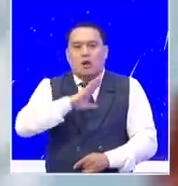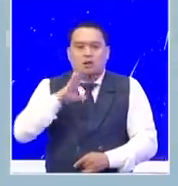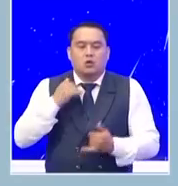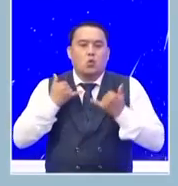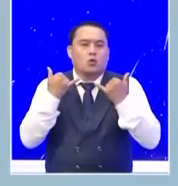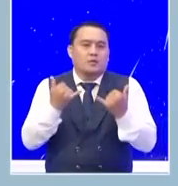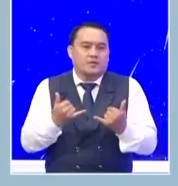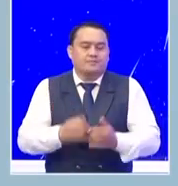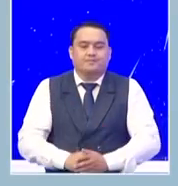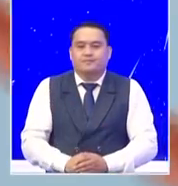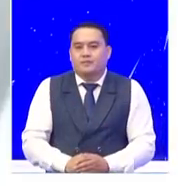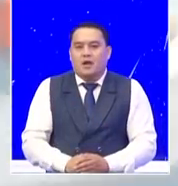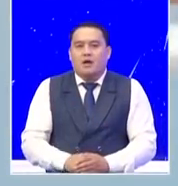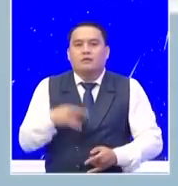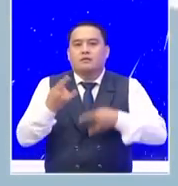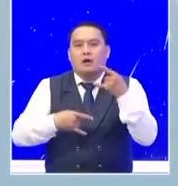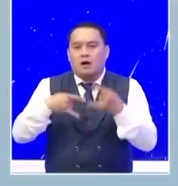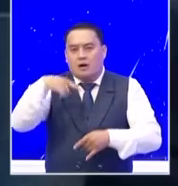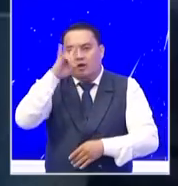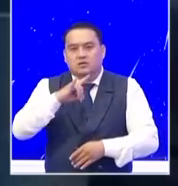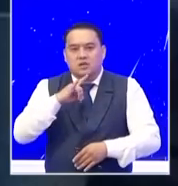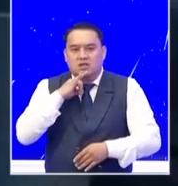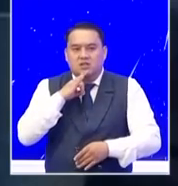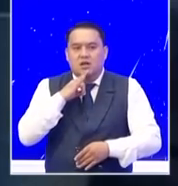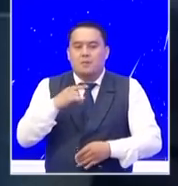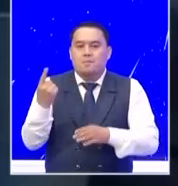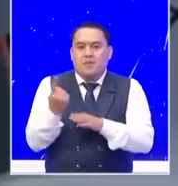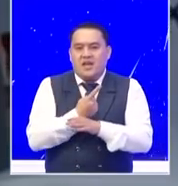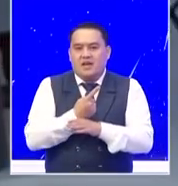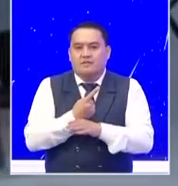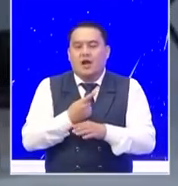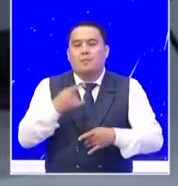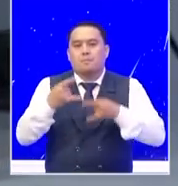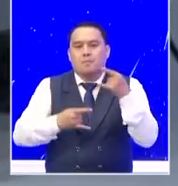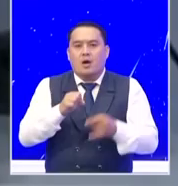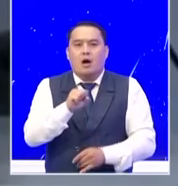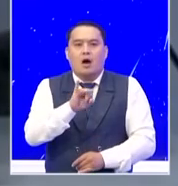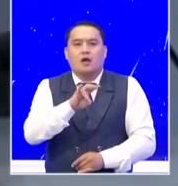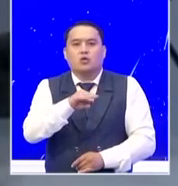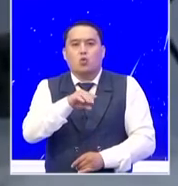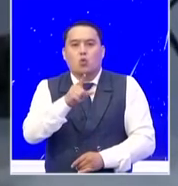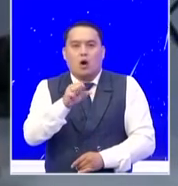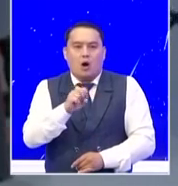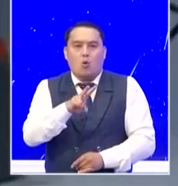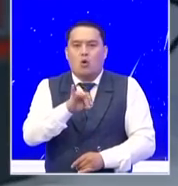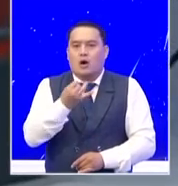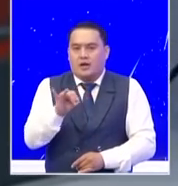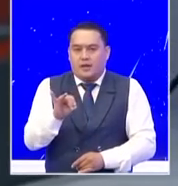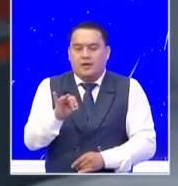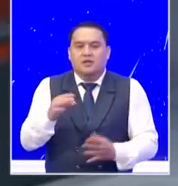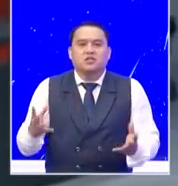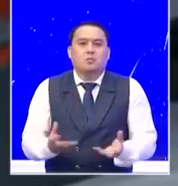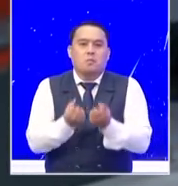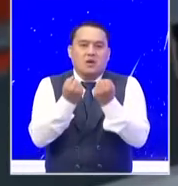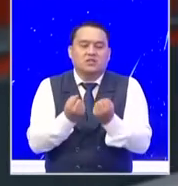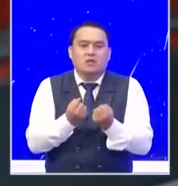В 2013 году на телеканале «Казахстан» вышел в свет первый выпуск передачи «Айтуга Онай». Социальное ток-шоу стало спасительным